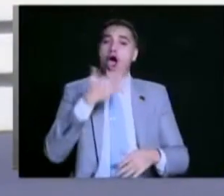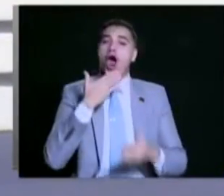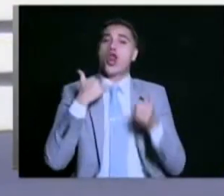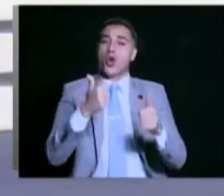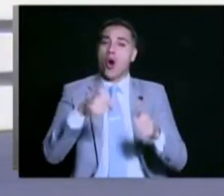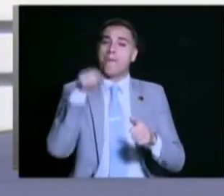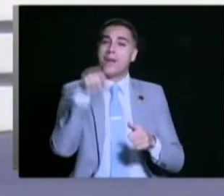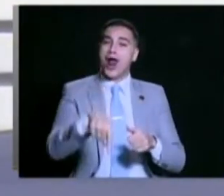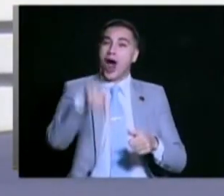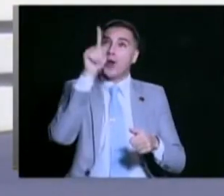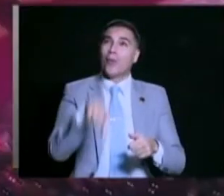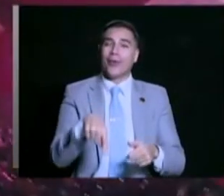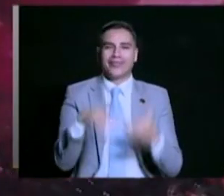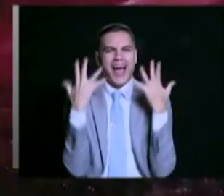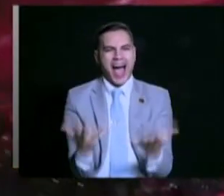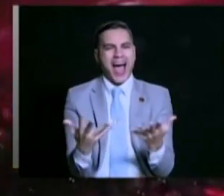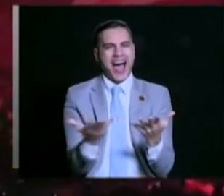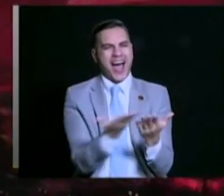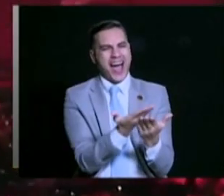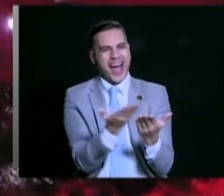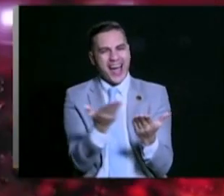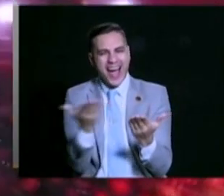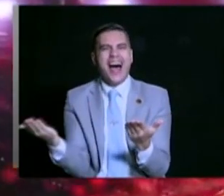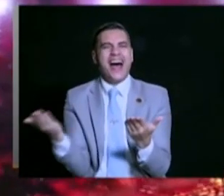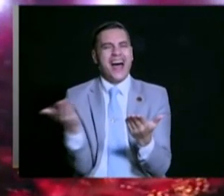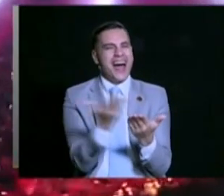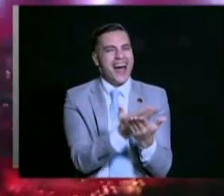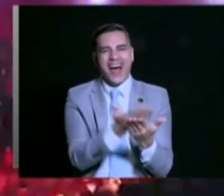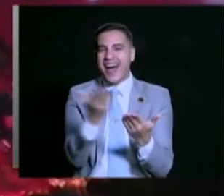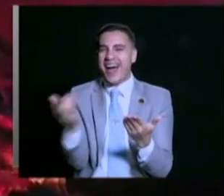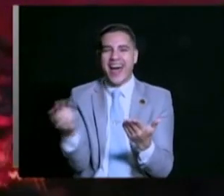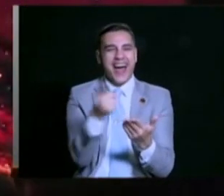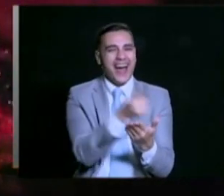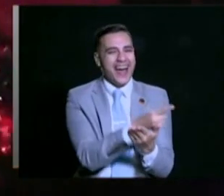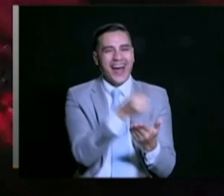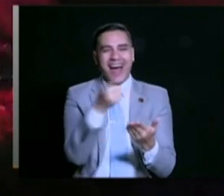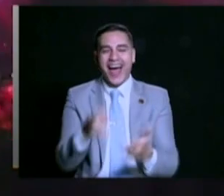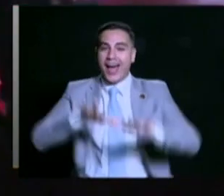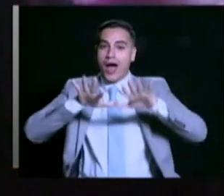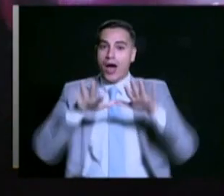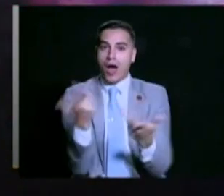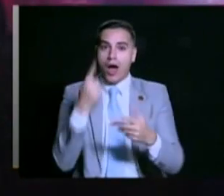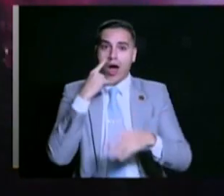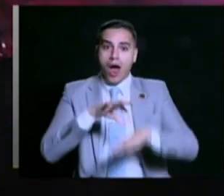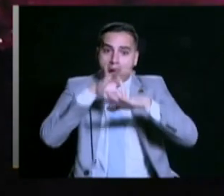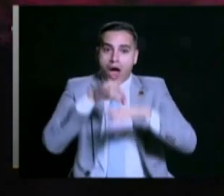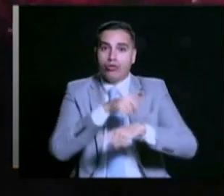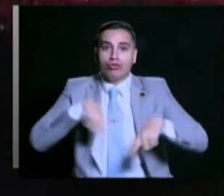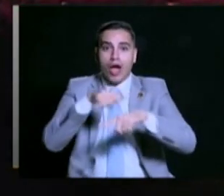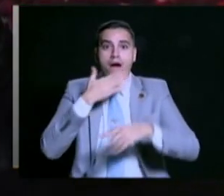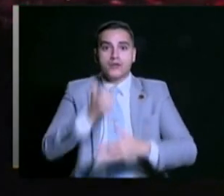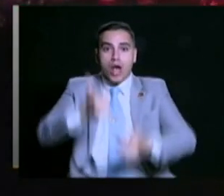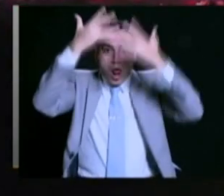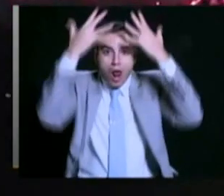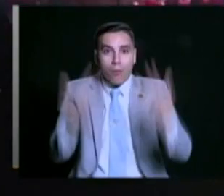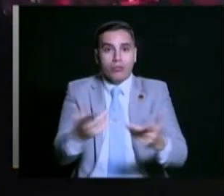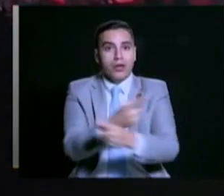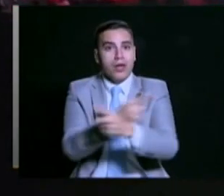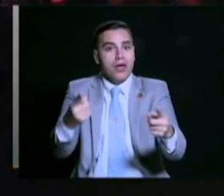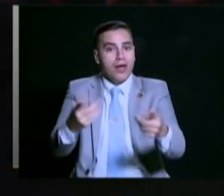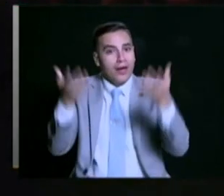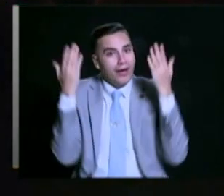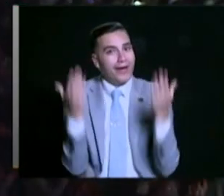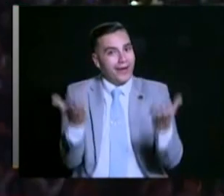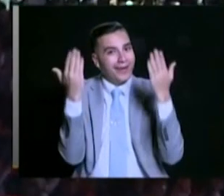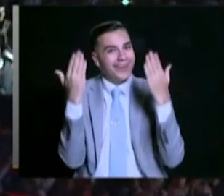فانا كنت زي زي المواطن وزي المتطوع وزي اللي بيتفرج على الشاشه هو كل الموضوع ان احنا بنقول لو بنتكلم طبيعي وكالوجيك